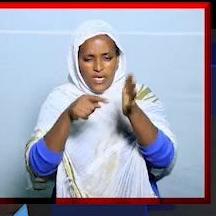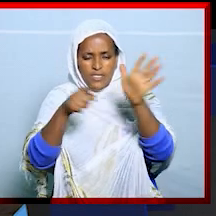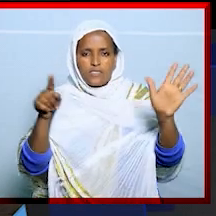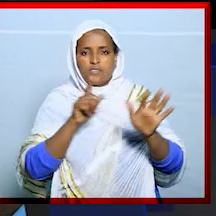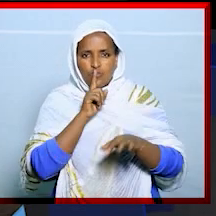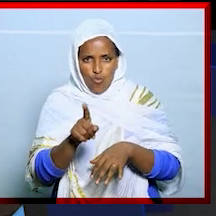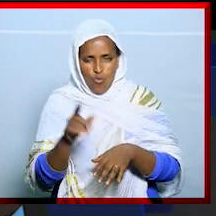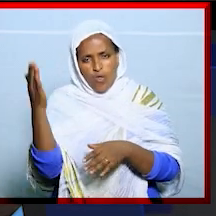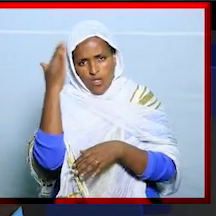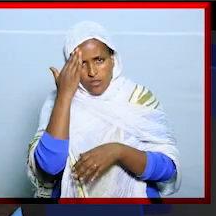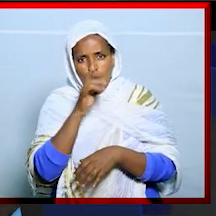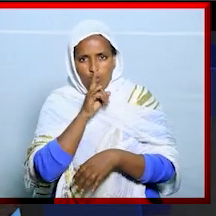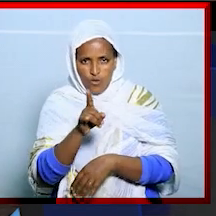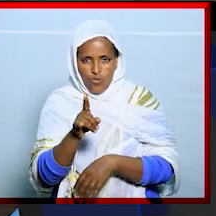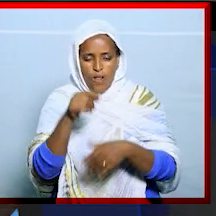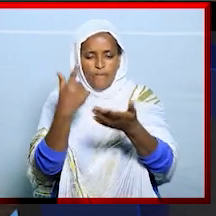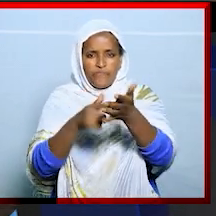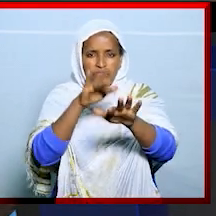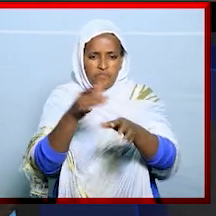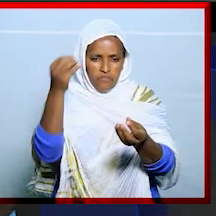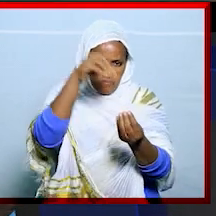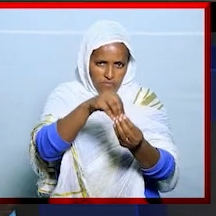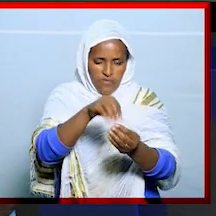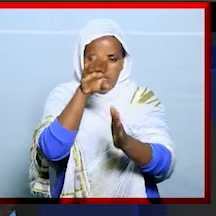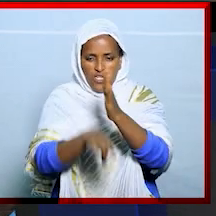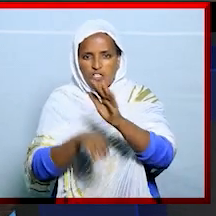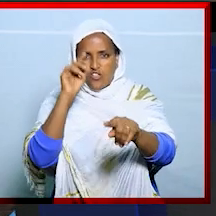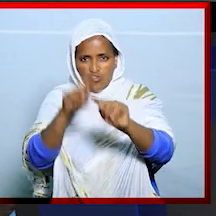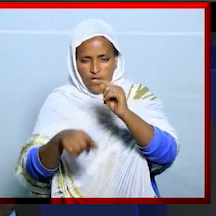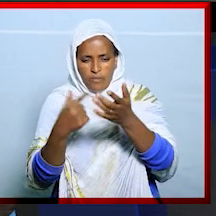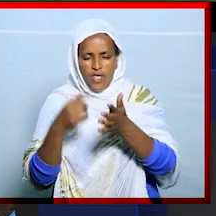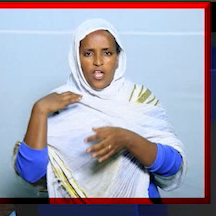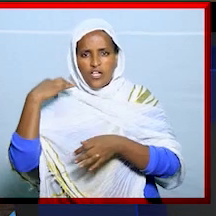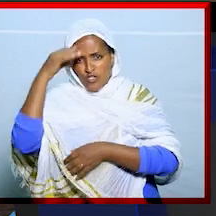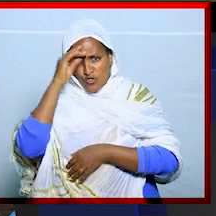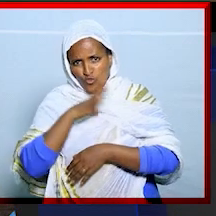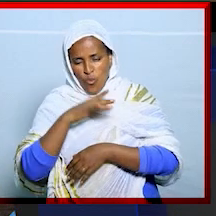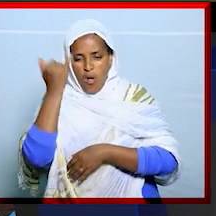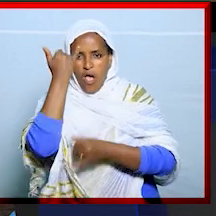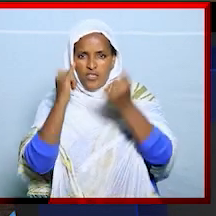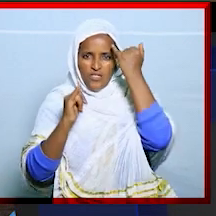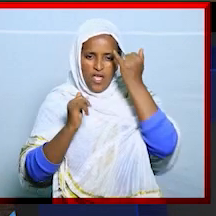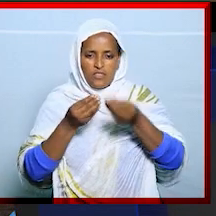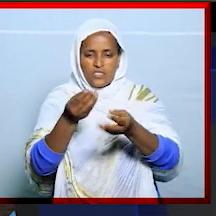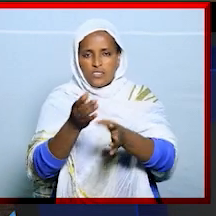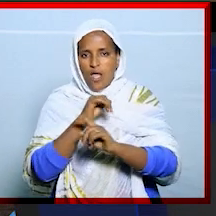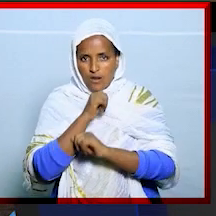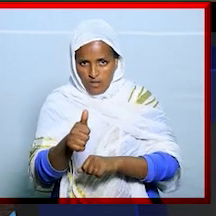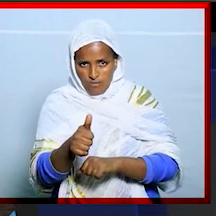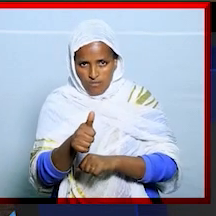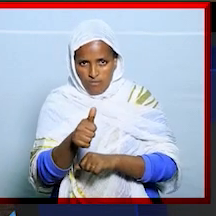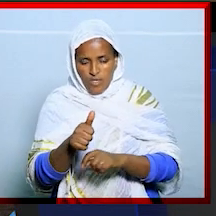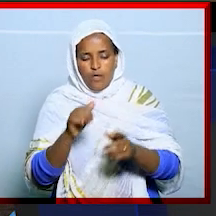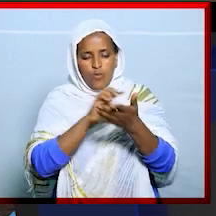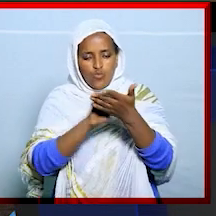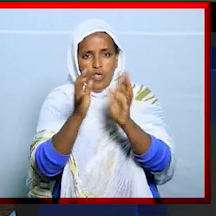ይሄ ግልጽ ነው፣ የታወቀ ነው። በዚህ ላይ መጨመርም መቀነስም አይቻልም። ይሄ ለግለሰቦች አስተያየትም የተሰጠም